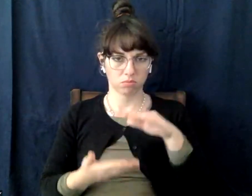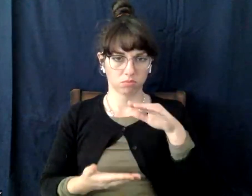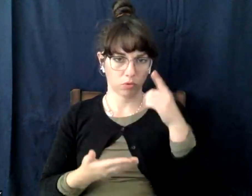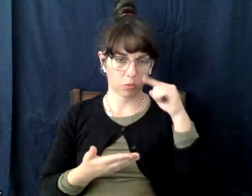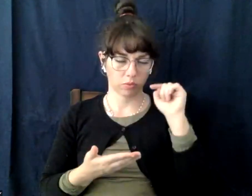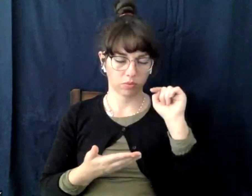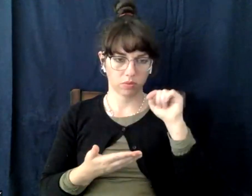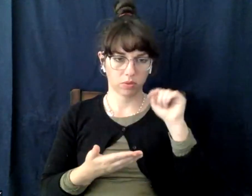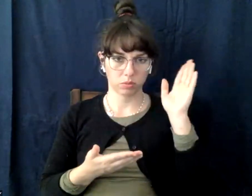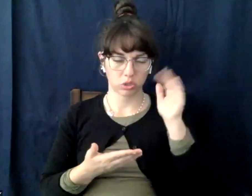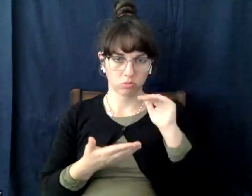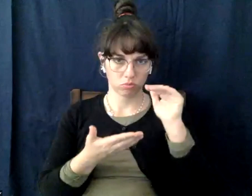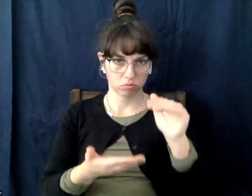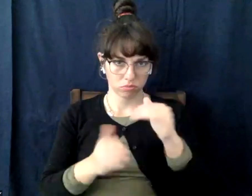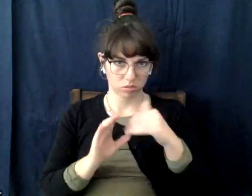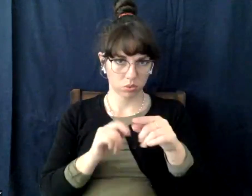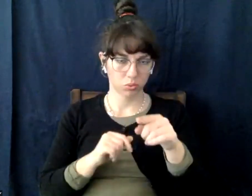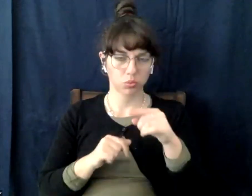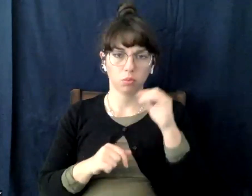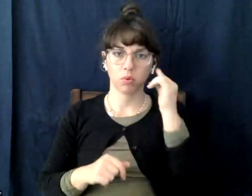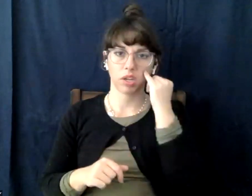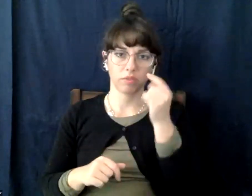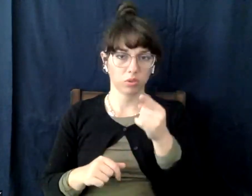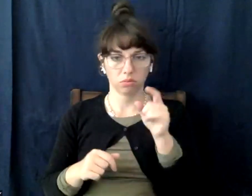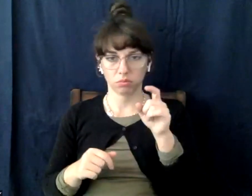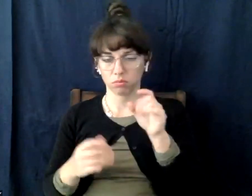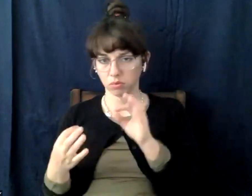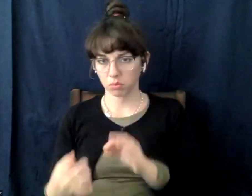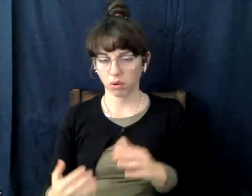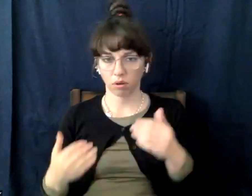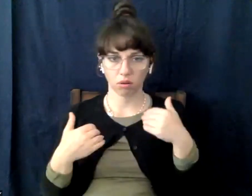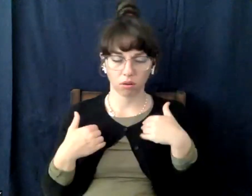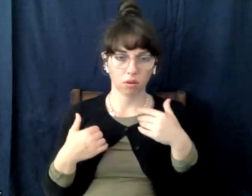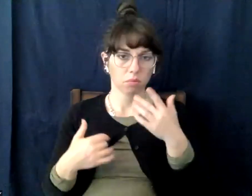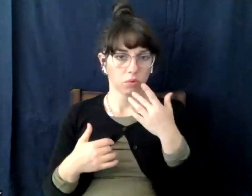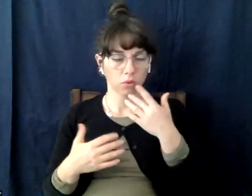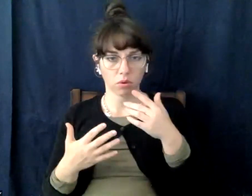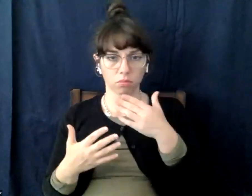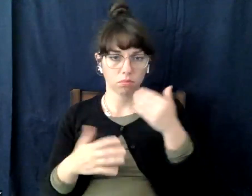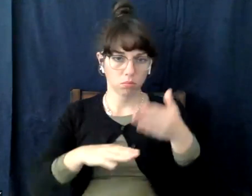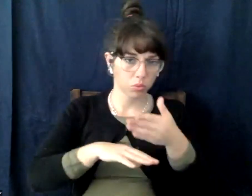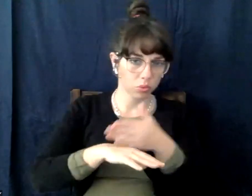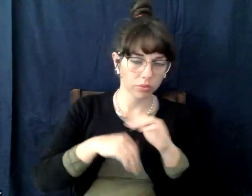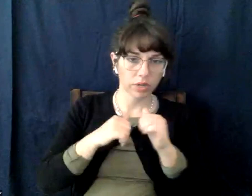if you'd like us to know, we'll be glad to email the previous presentations as well.